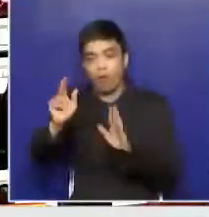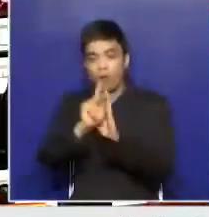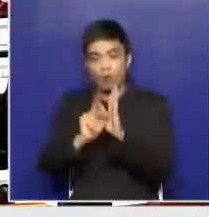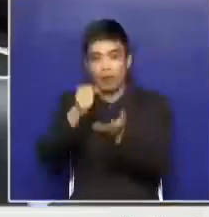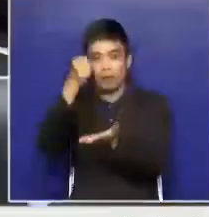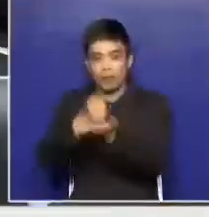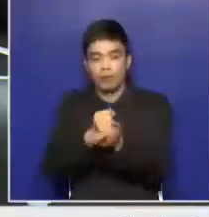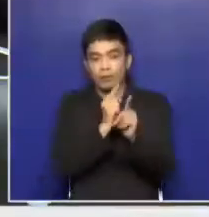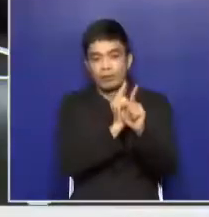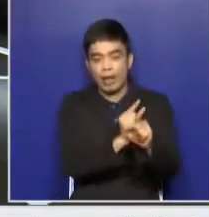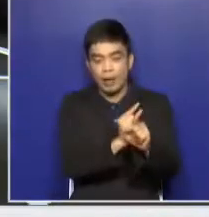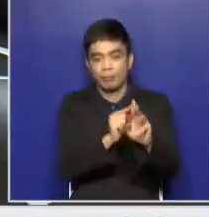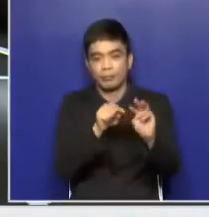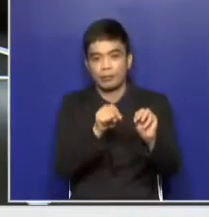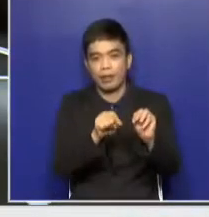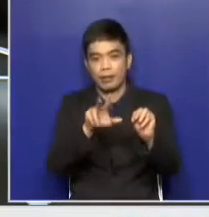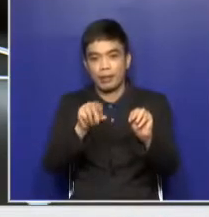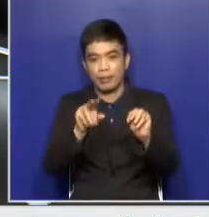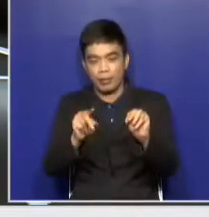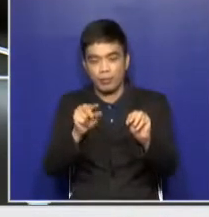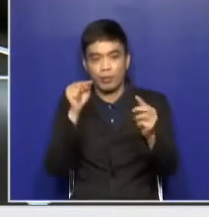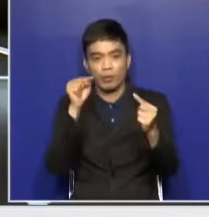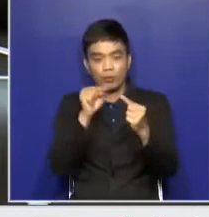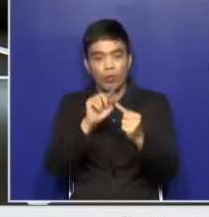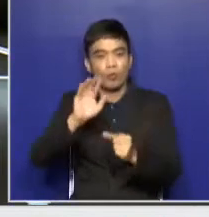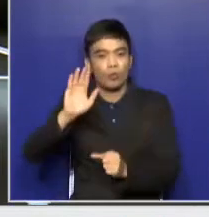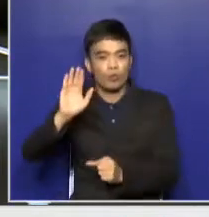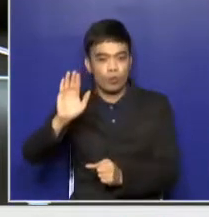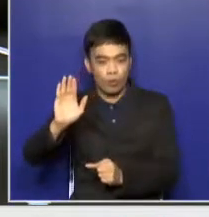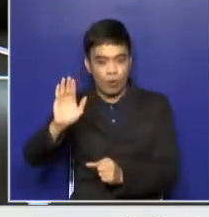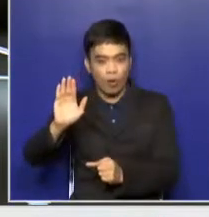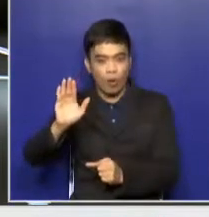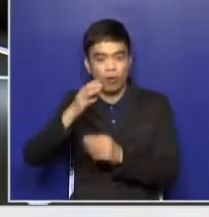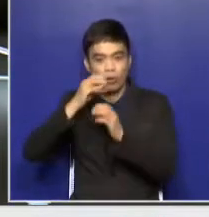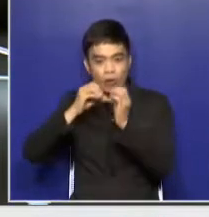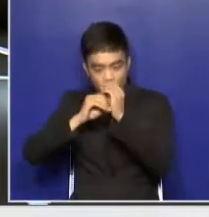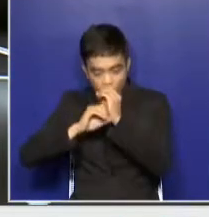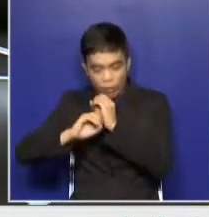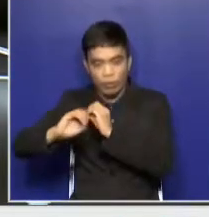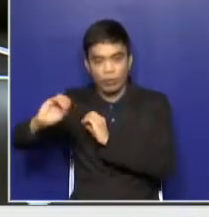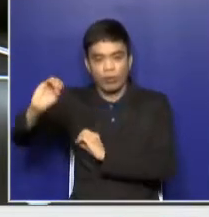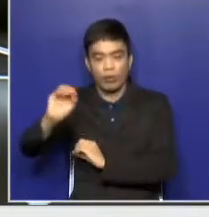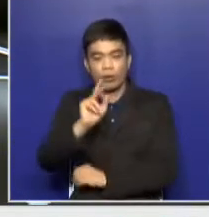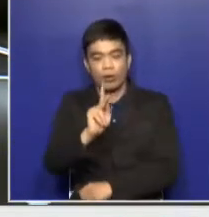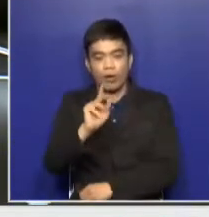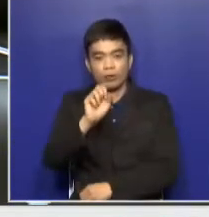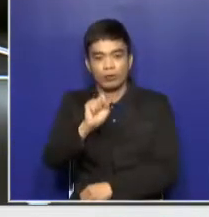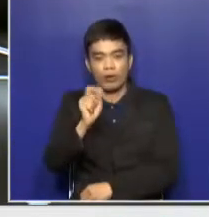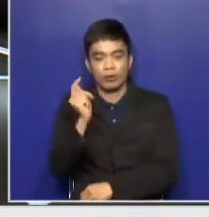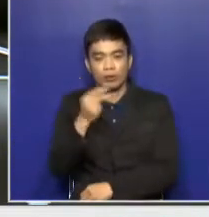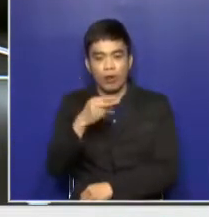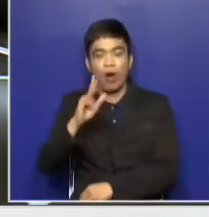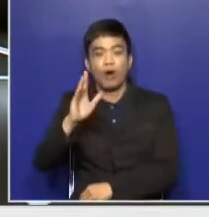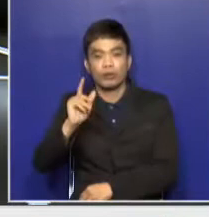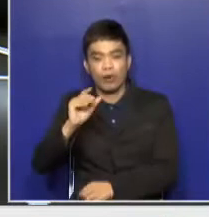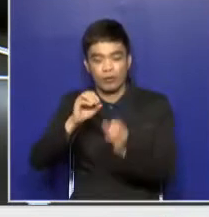30แห่งพระราชบัญญัติองค์กรจัดสรรขึ้นความถี่และกำกับการประกอบกิจการวิทยุกระจายเสียงวิทยุโ